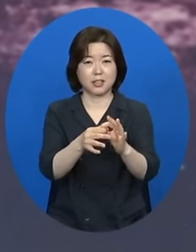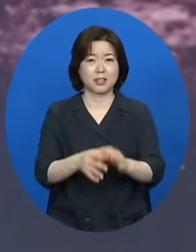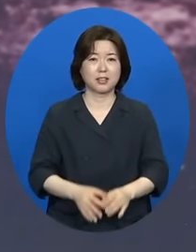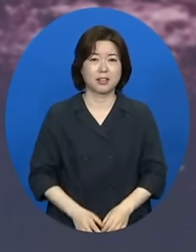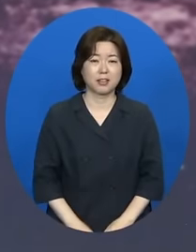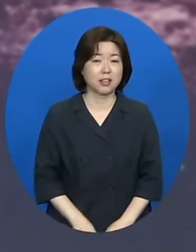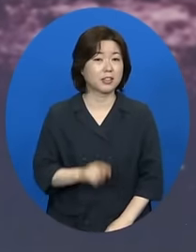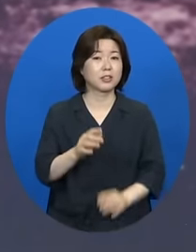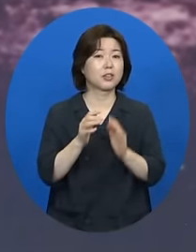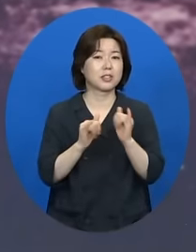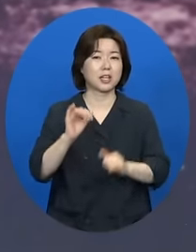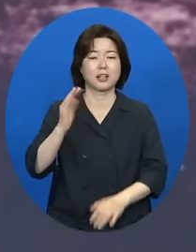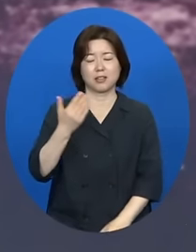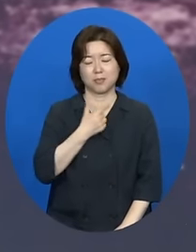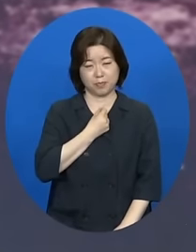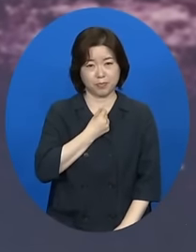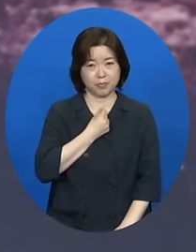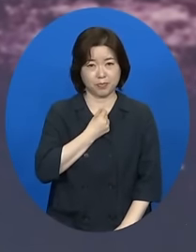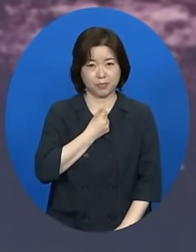자가 되어야겠다.